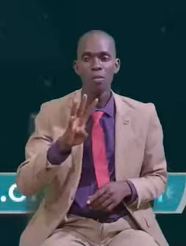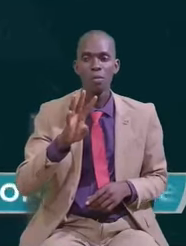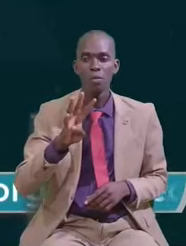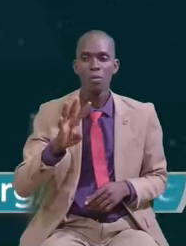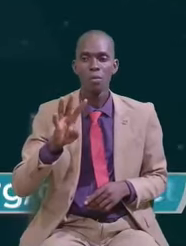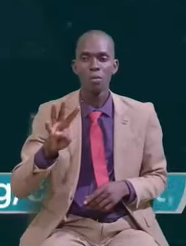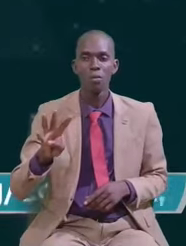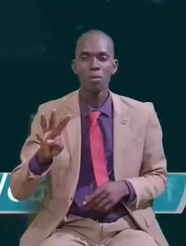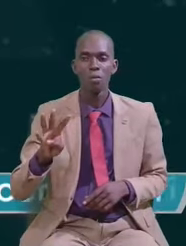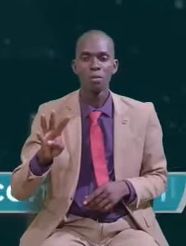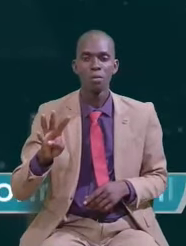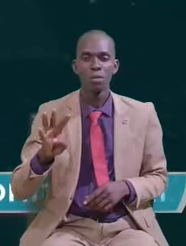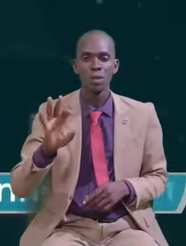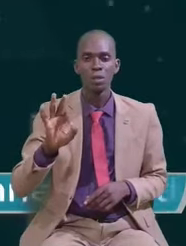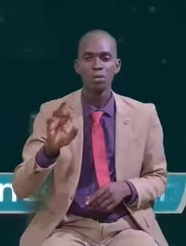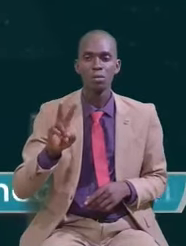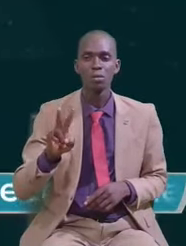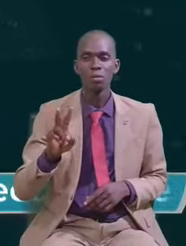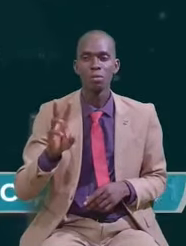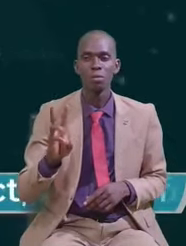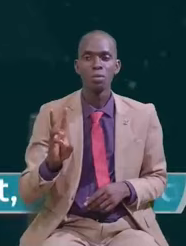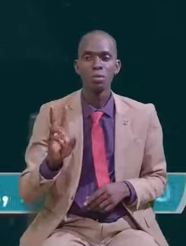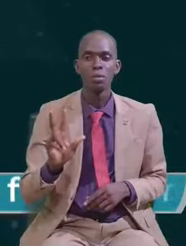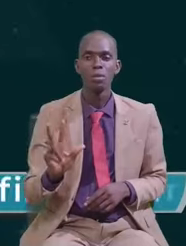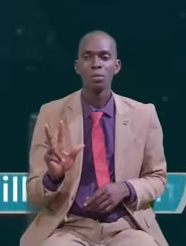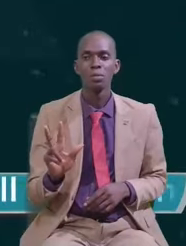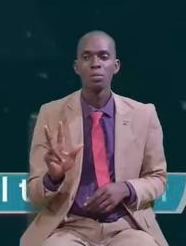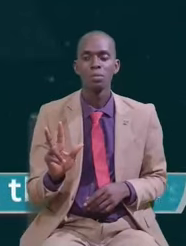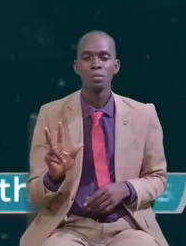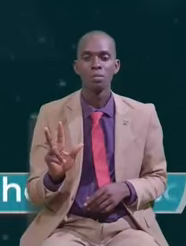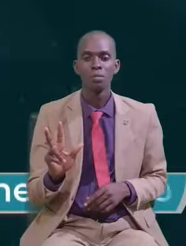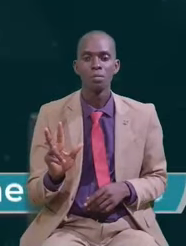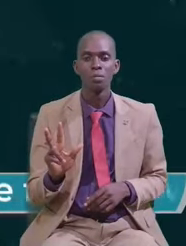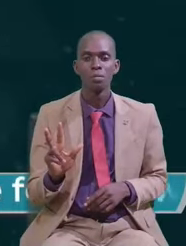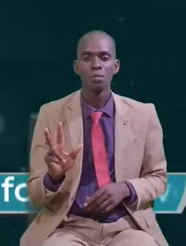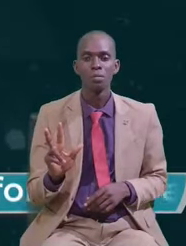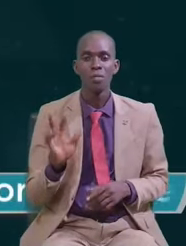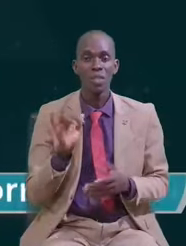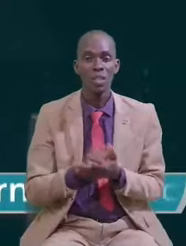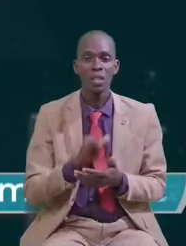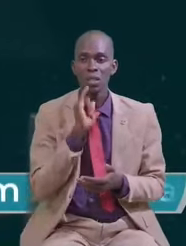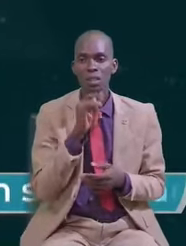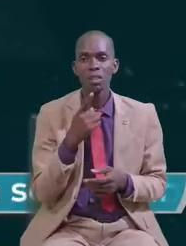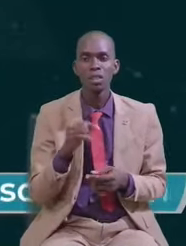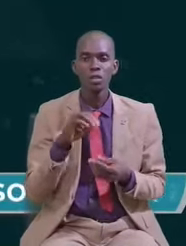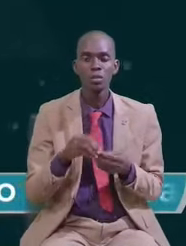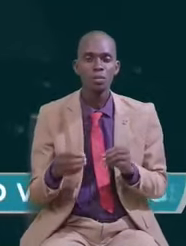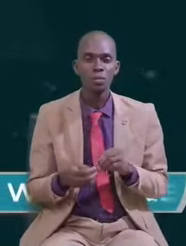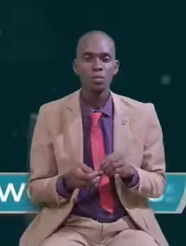44 92 63. C'est le numéro.